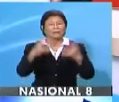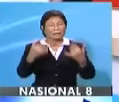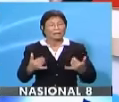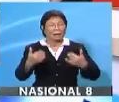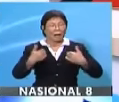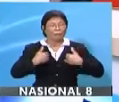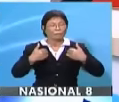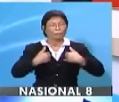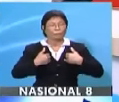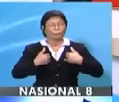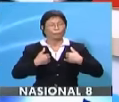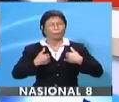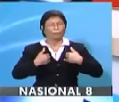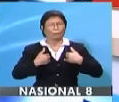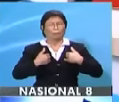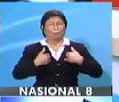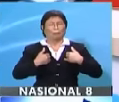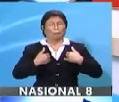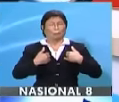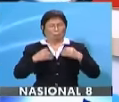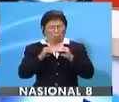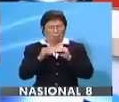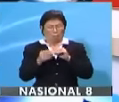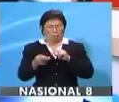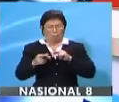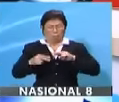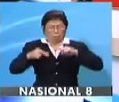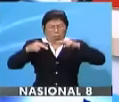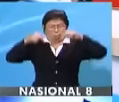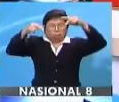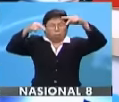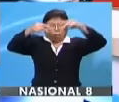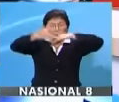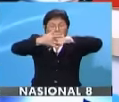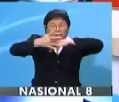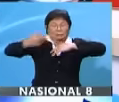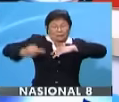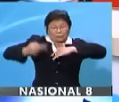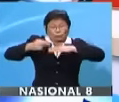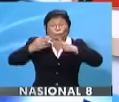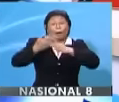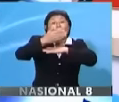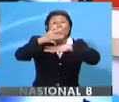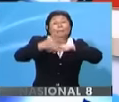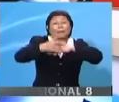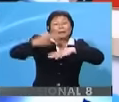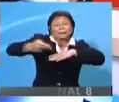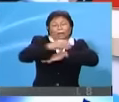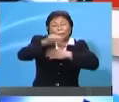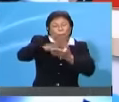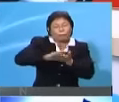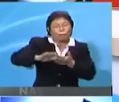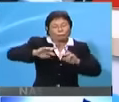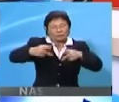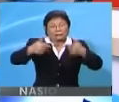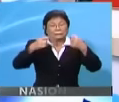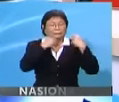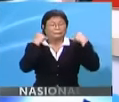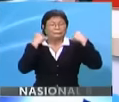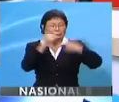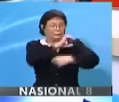Kini terdapat tren semakin meningkat untuk mengaplikasikan teknologi hijau dan bersih bagi penjanaan tenaga lebih